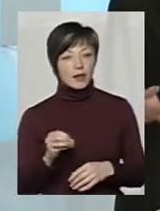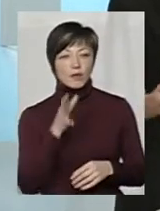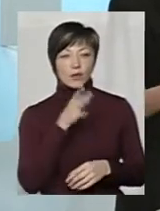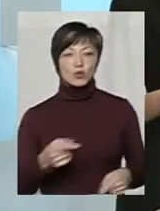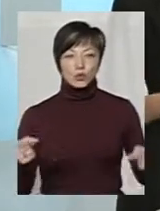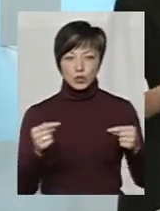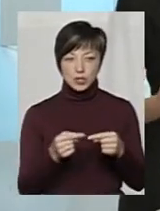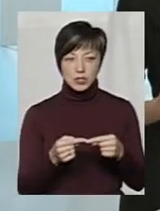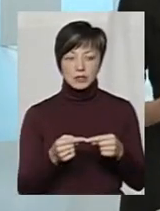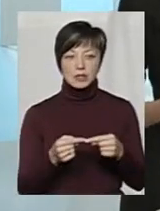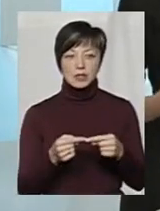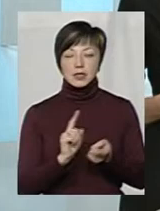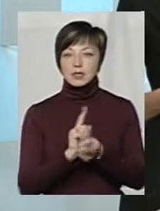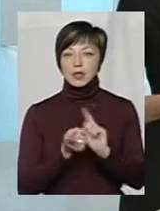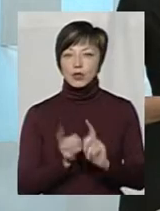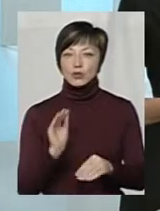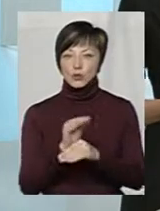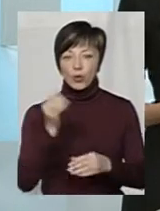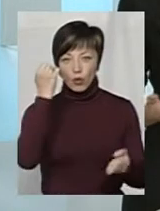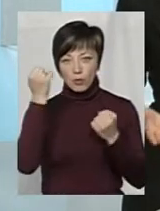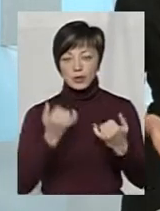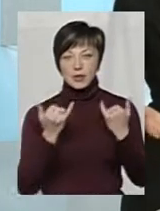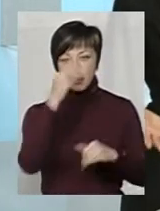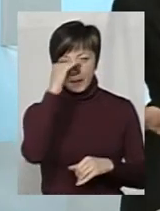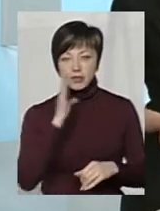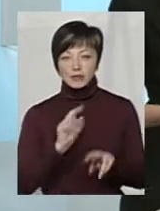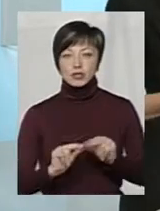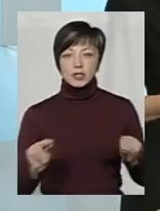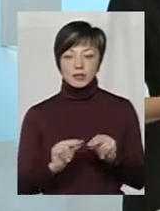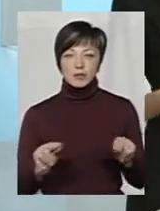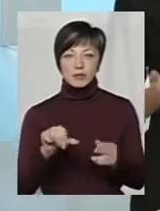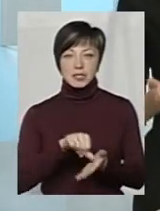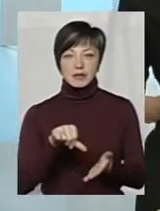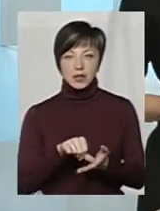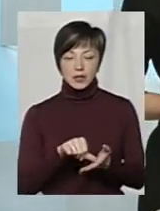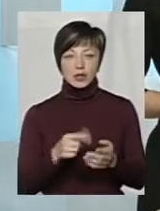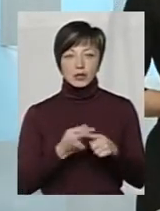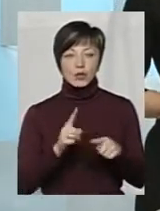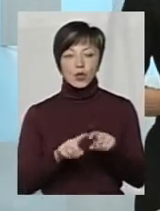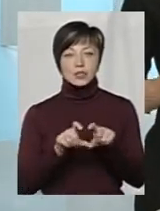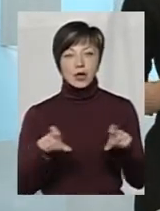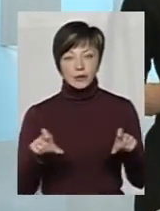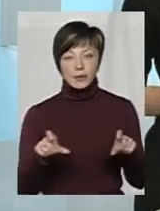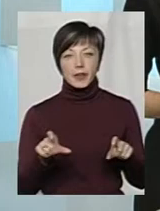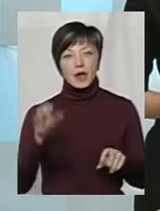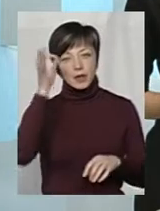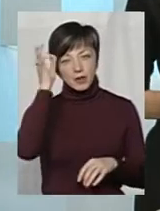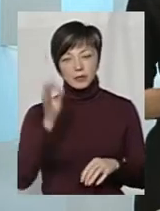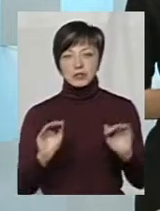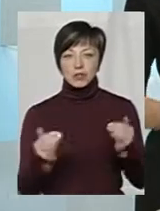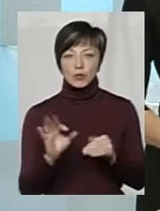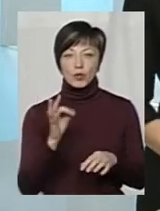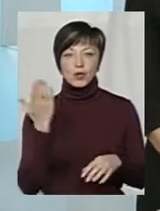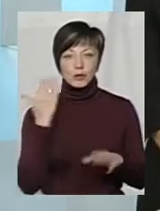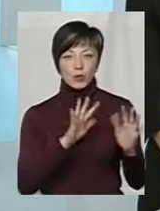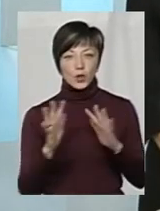водночас стало і додатковим клопотом для батьків, вчителів, ну, представників цього закладу. Нагадаємо стисло про